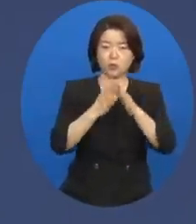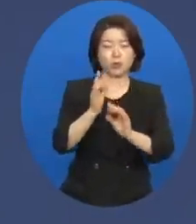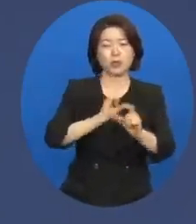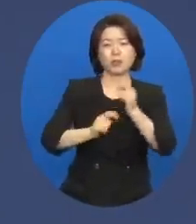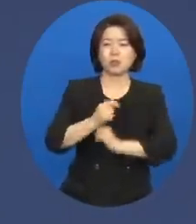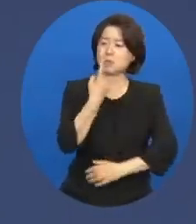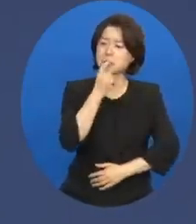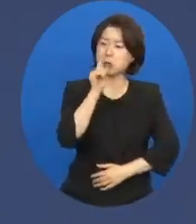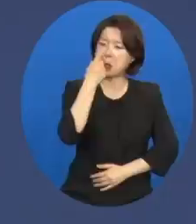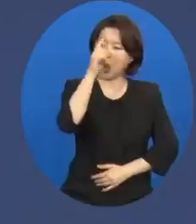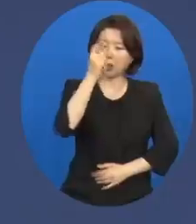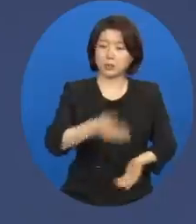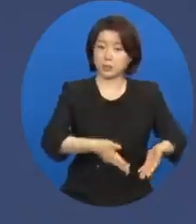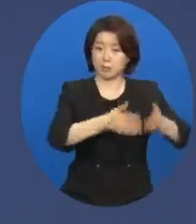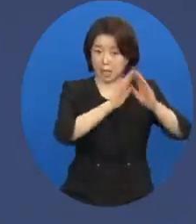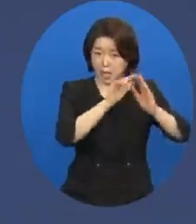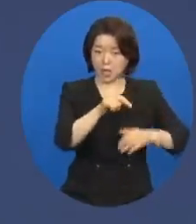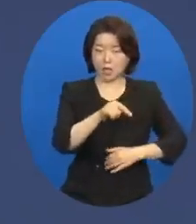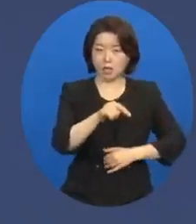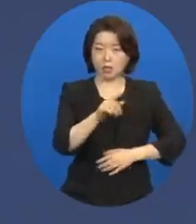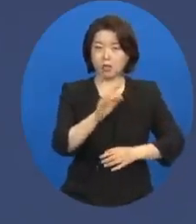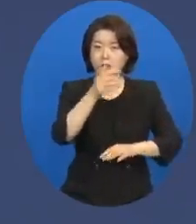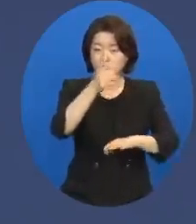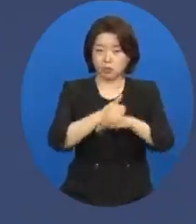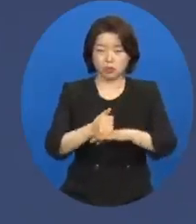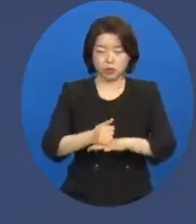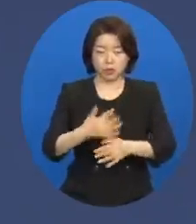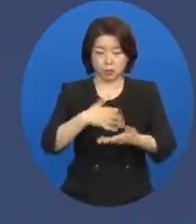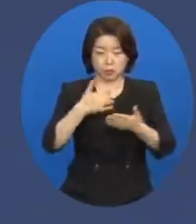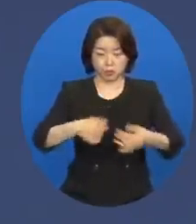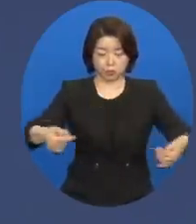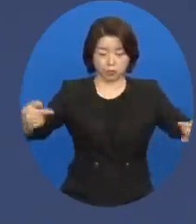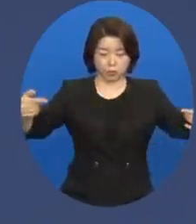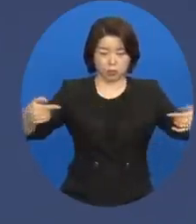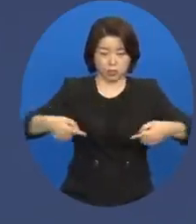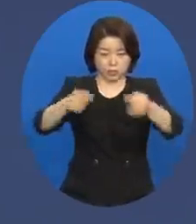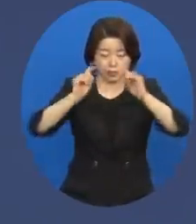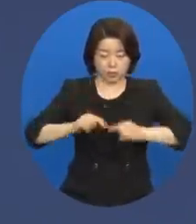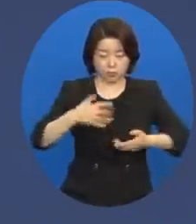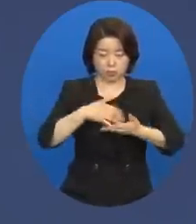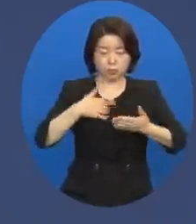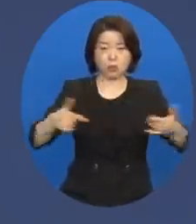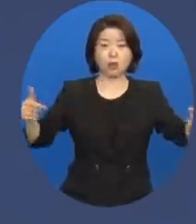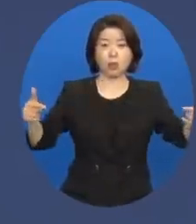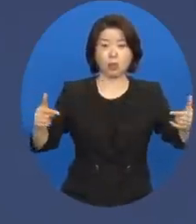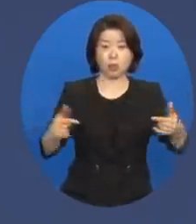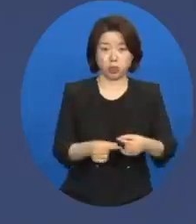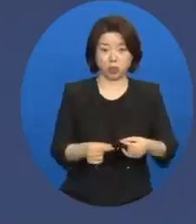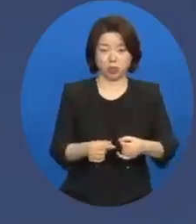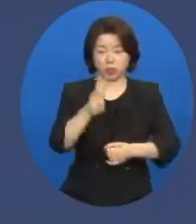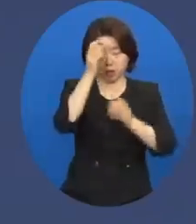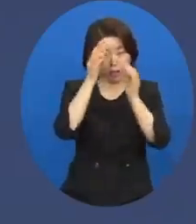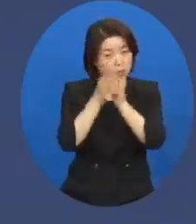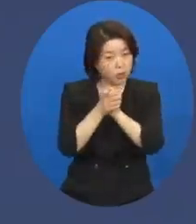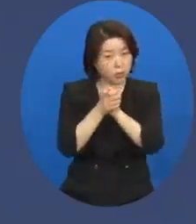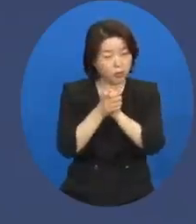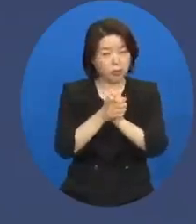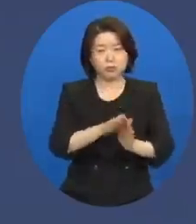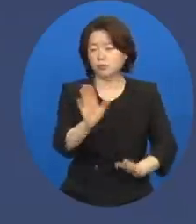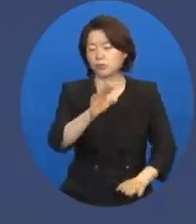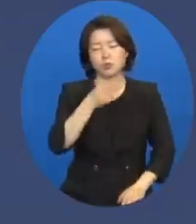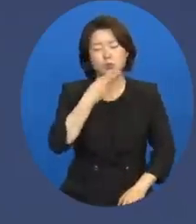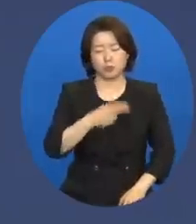세련되기를 시작하더니 드디어 출석률이 확 떨어지기 시작했습니다. 기도 안 합니다.